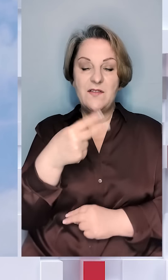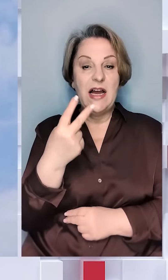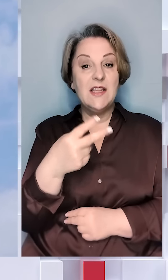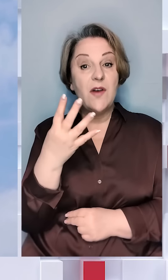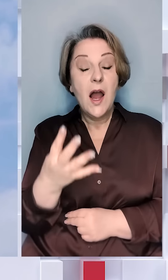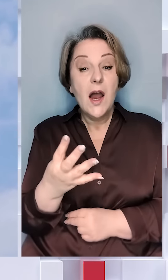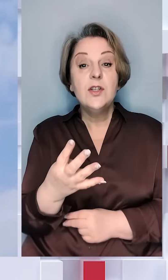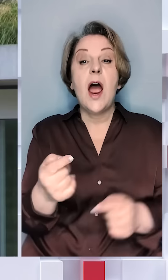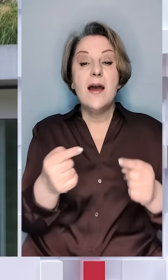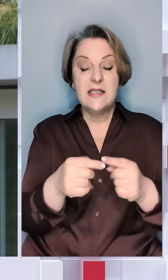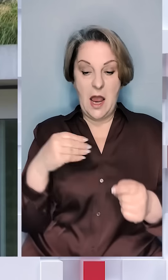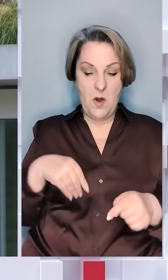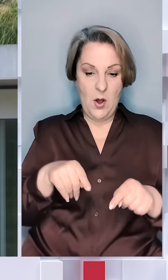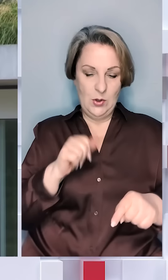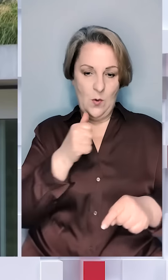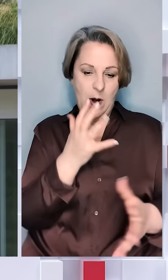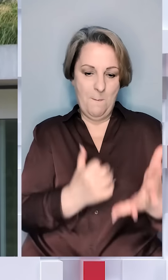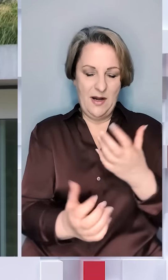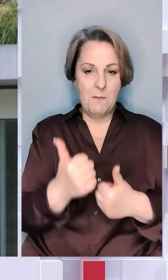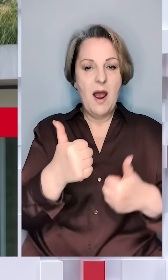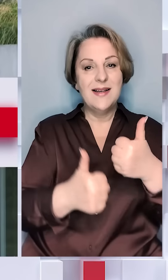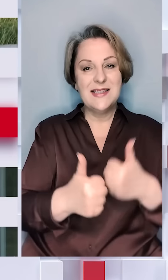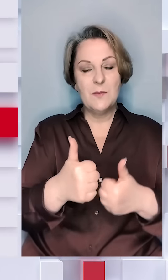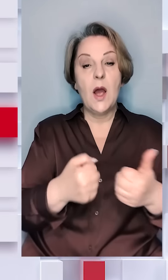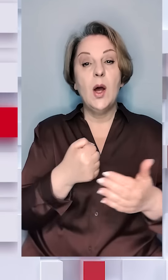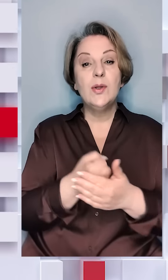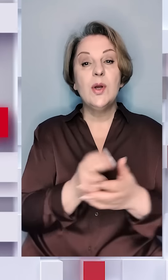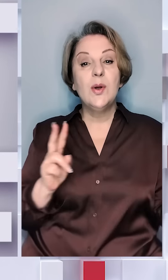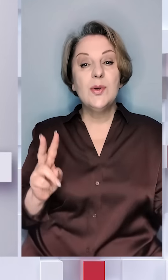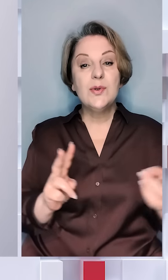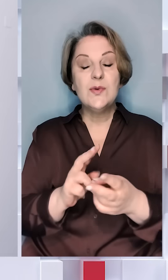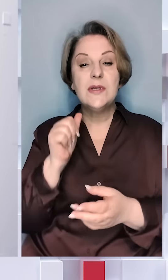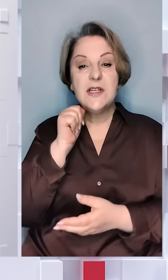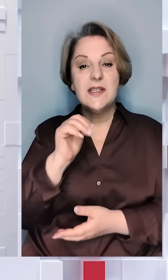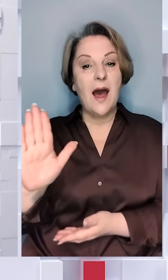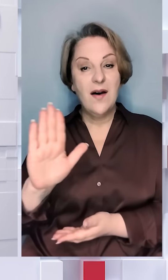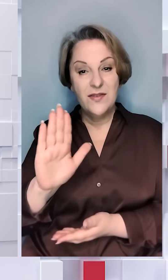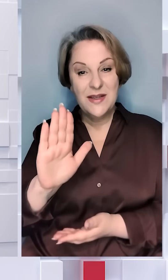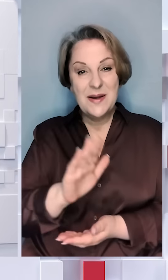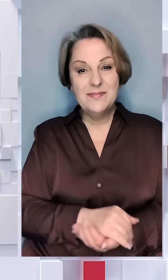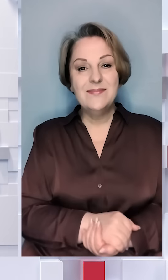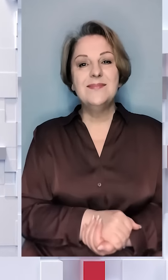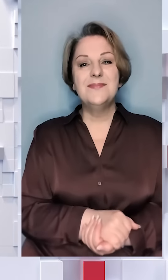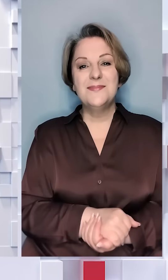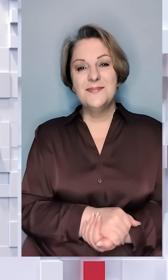2024. Саме Франція цьогоріч прийматиме змагання.